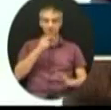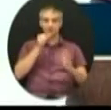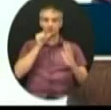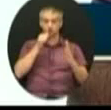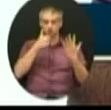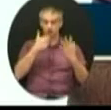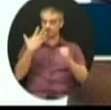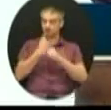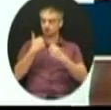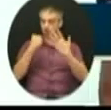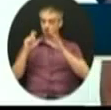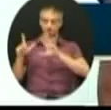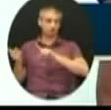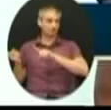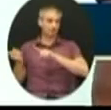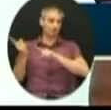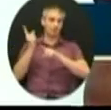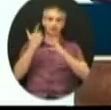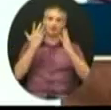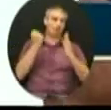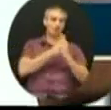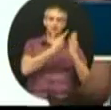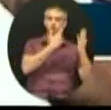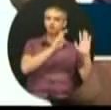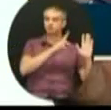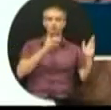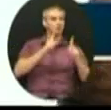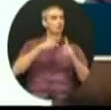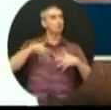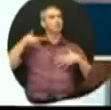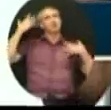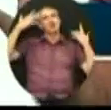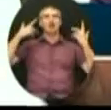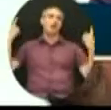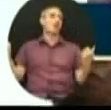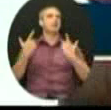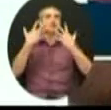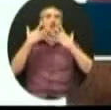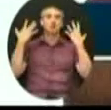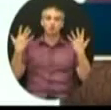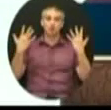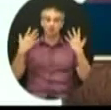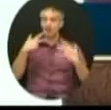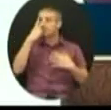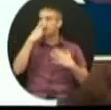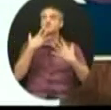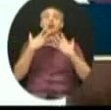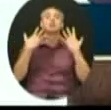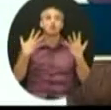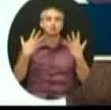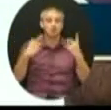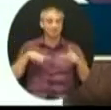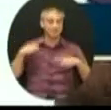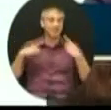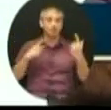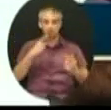שבין הניצחון של 67 ו-73, האופוריה, החגיגה הגדולה, העיוורון הגדול,